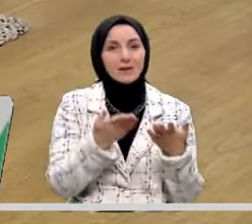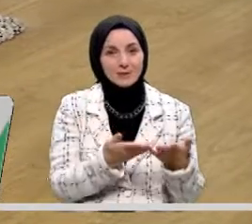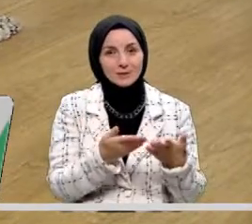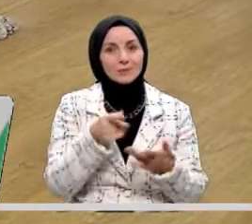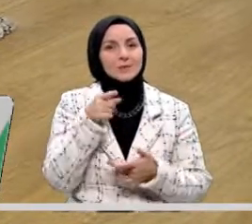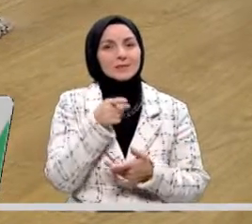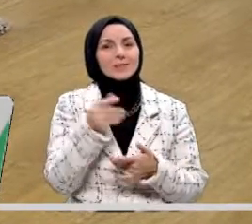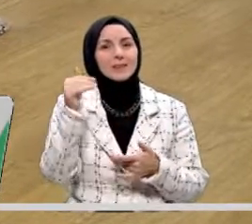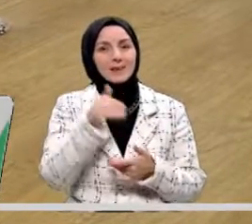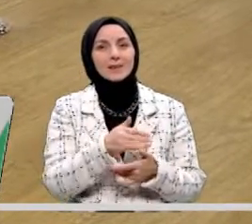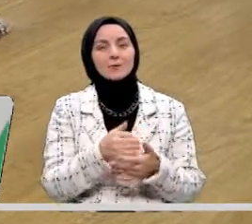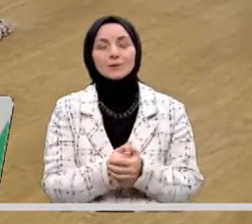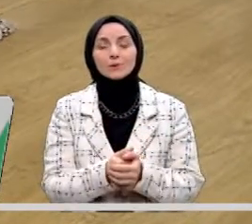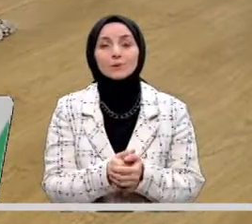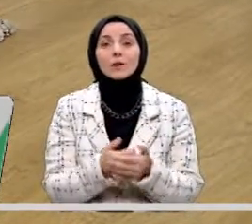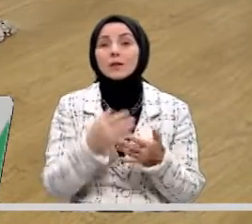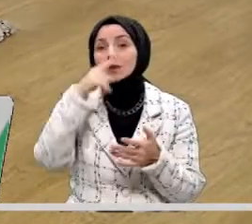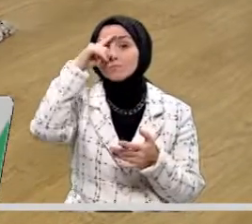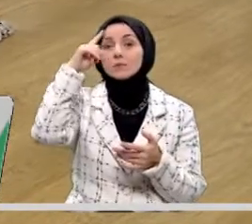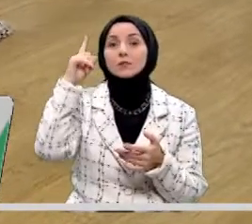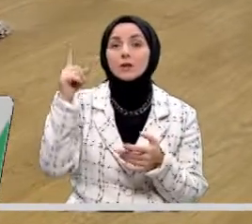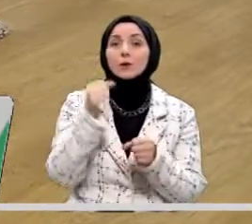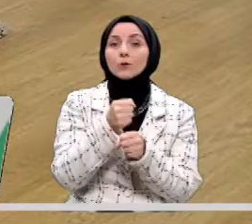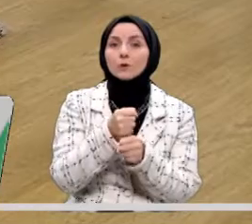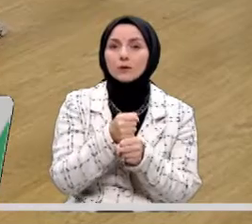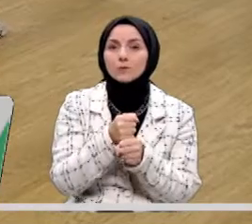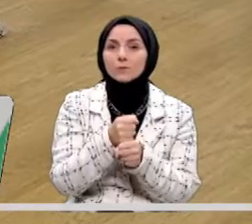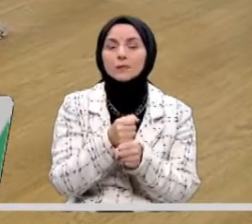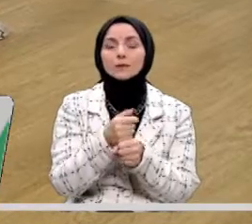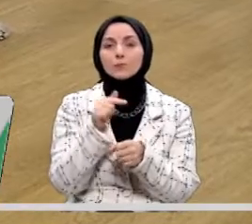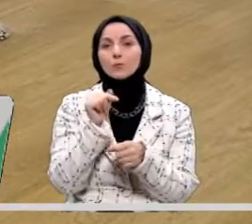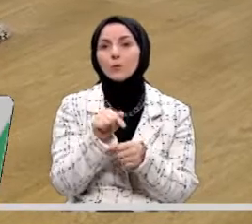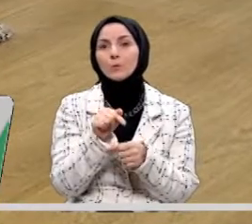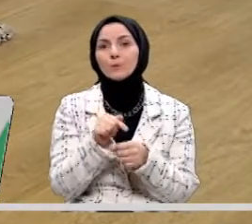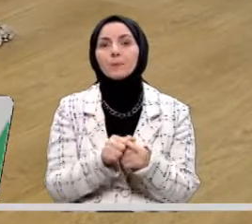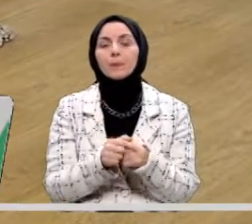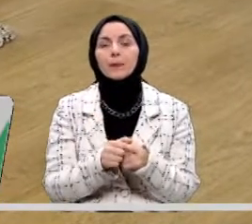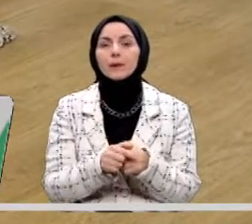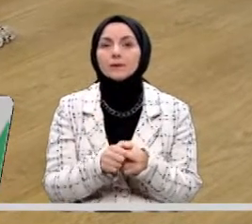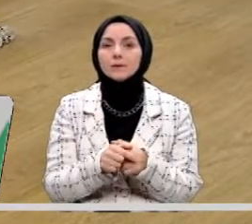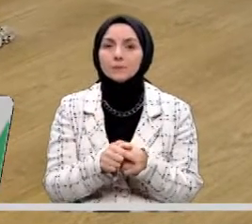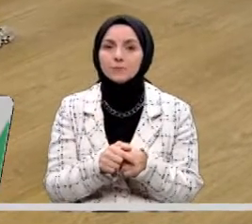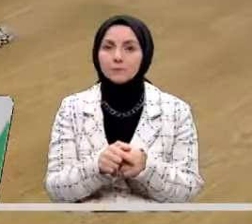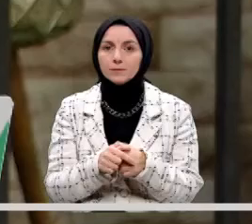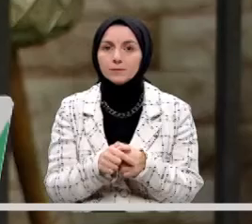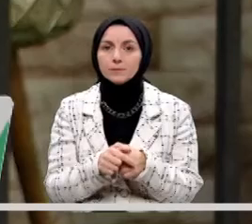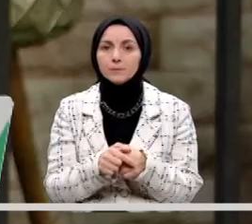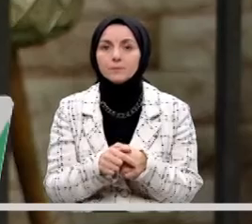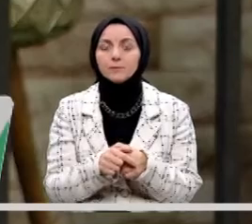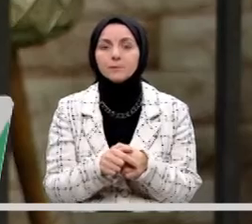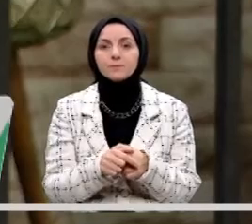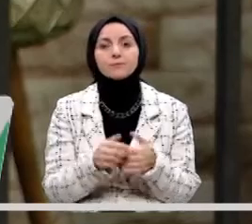görevimiz Çünkü bilgiler size cimri olarak tutarsınız sizi hiç işe yaramaz ama